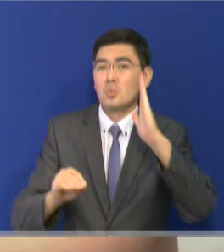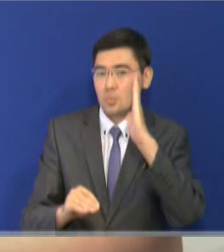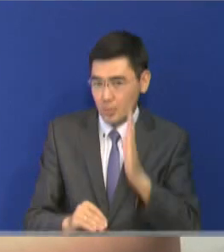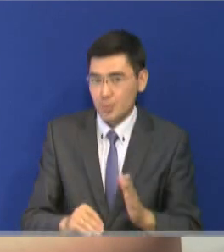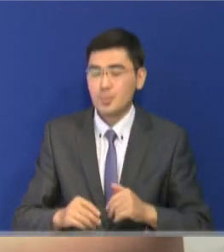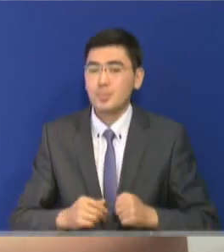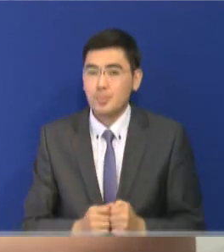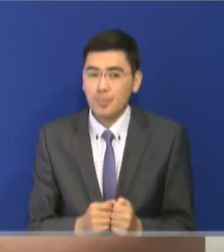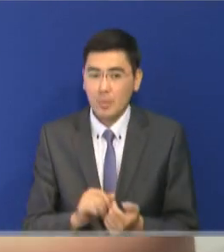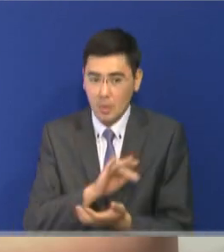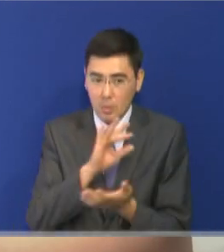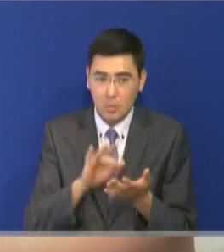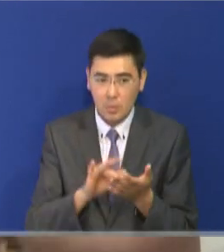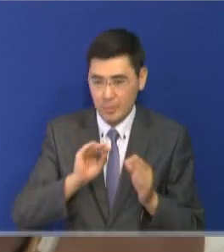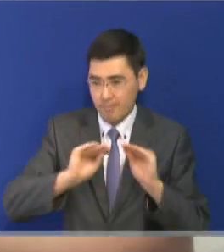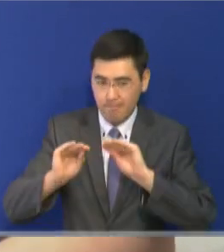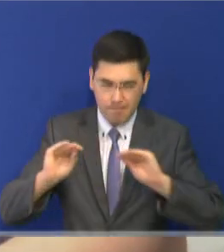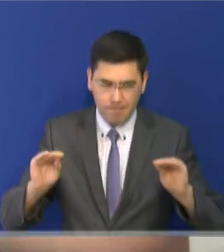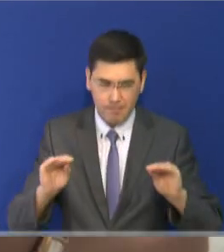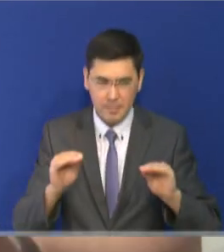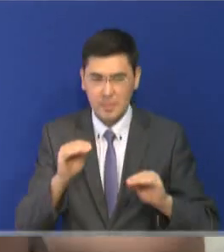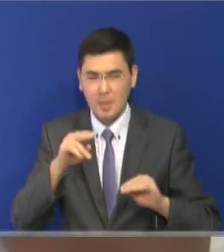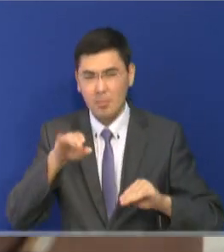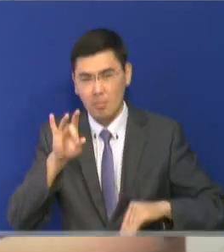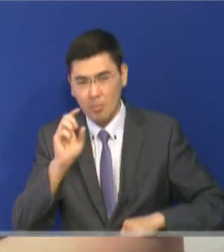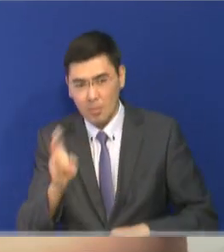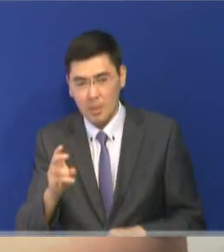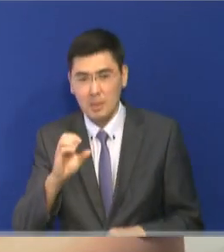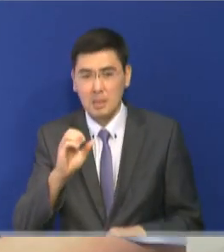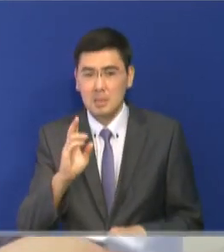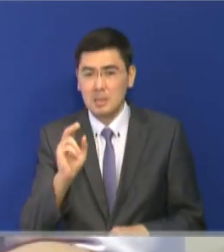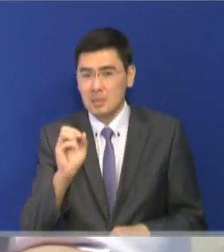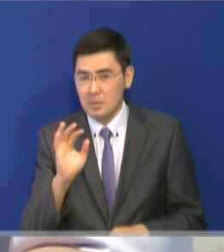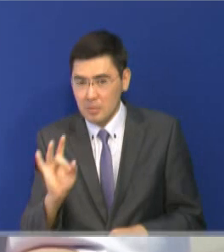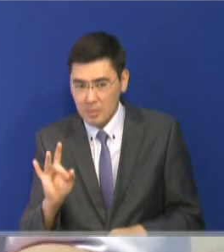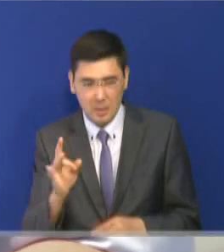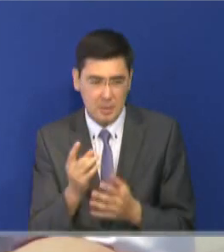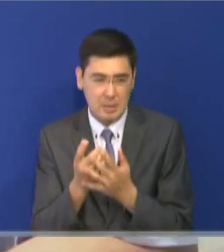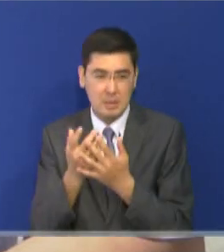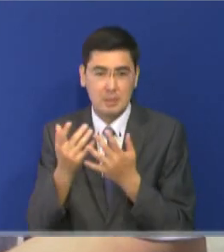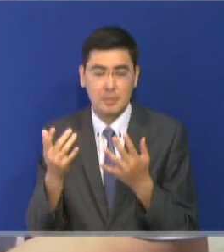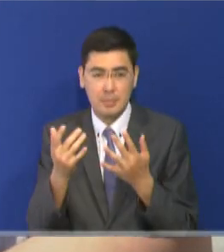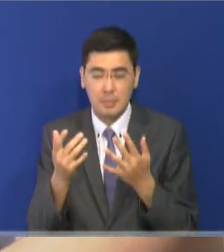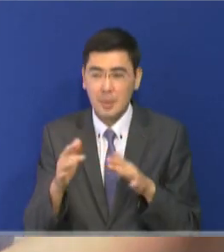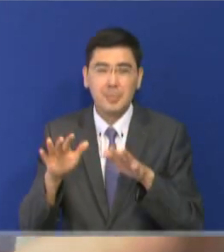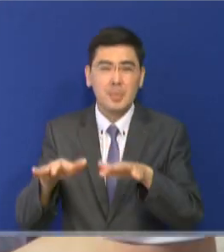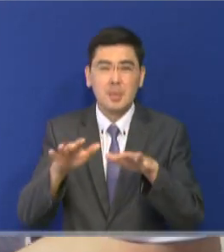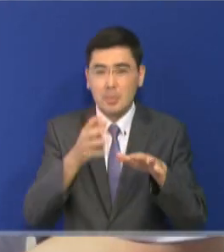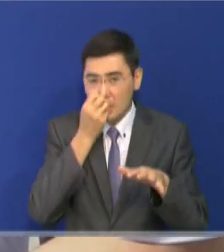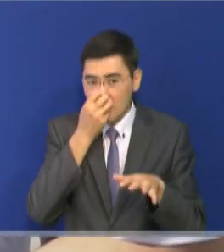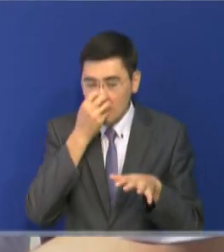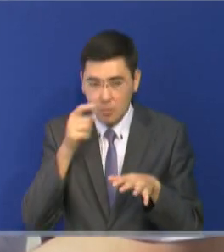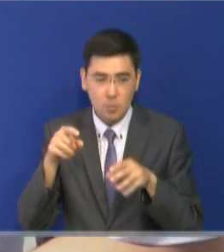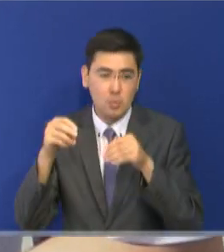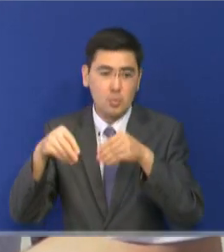Қаланы абаттандыру мен көгалдандыру жұмыстарына саябақтарды, сквер мен алаңдарды күтіп ұстау жұмыстары жатады. Аталмыш орындарда гүл егу шаралары қолға